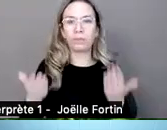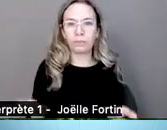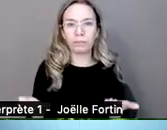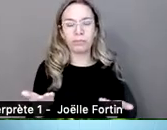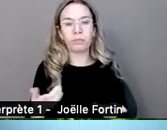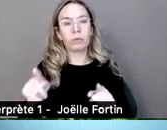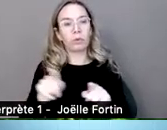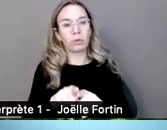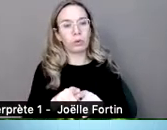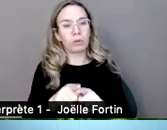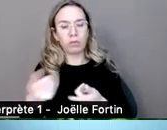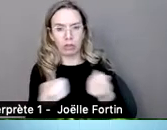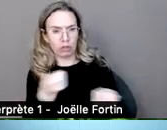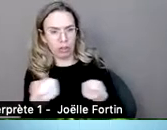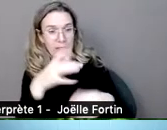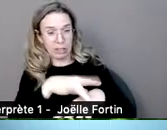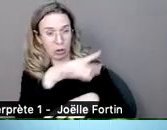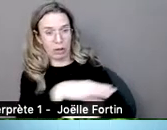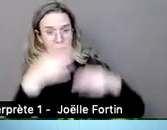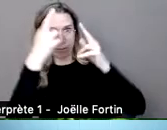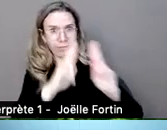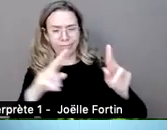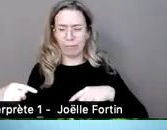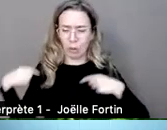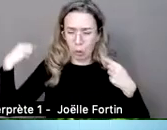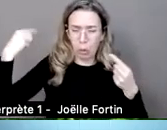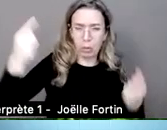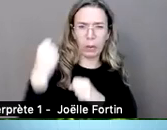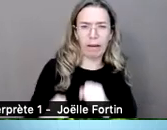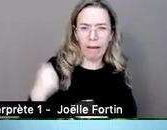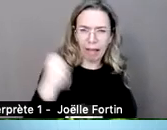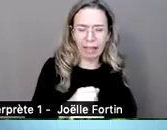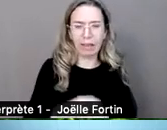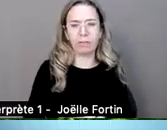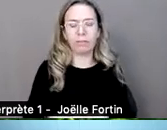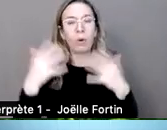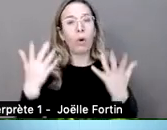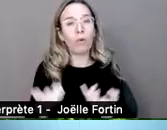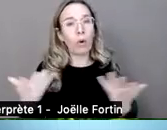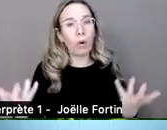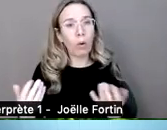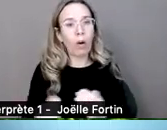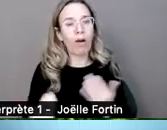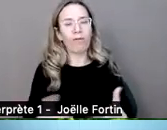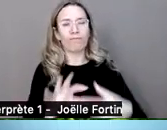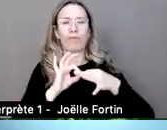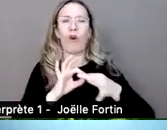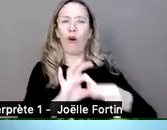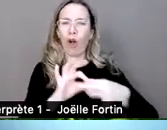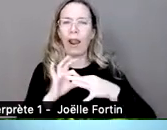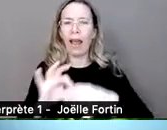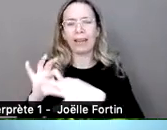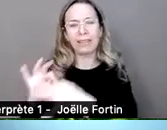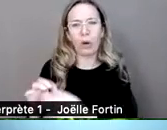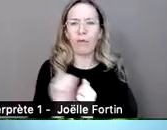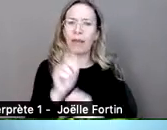reconnaissons leur gestion de ces terres à travers les âges. Nous cherchons à établir une nouvelle relation avec les peuples originels de